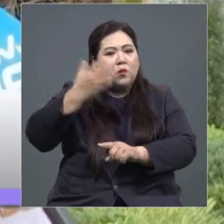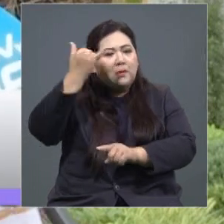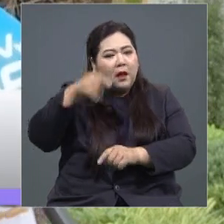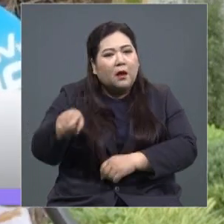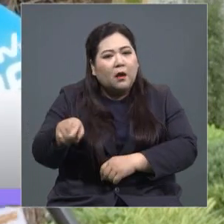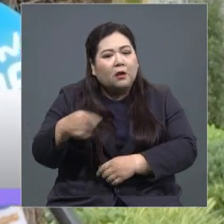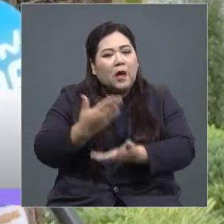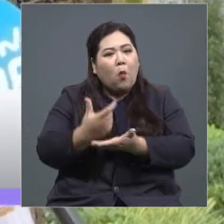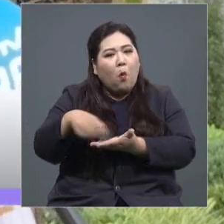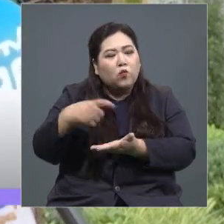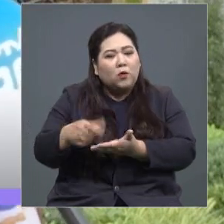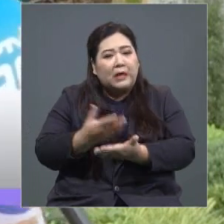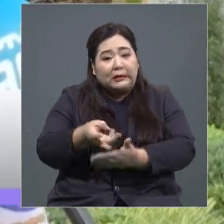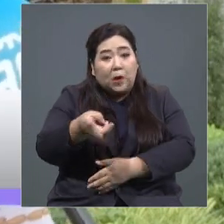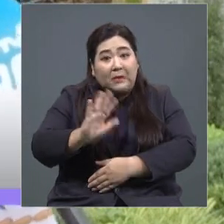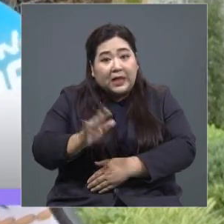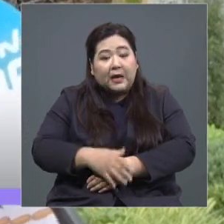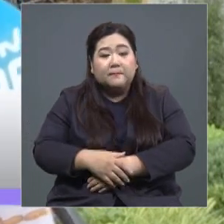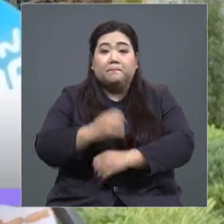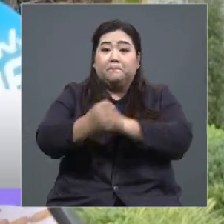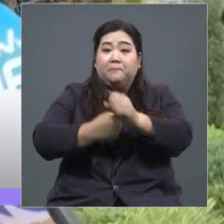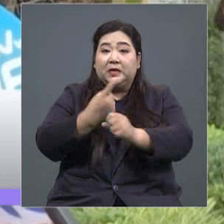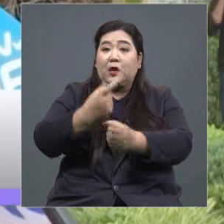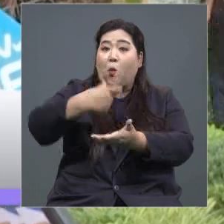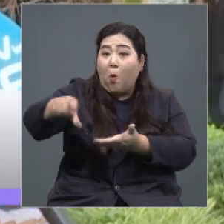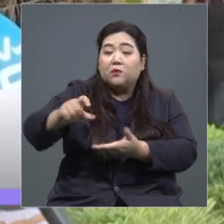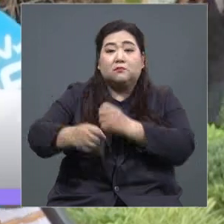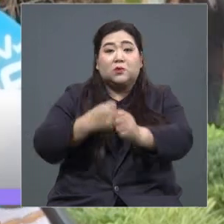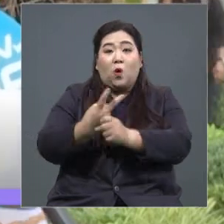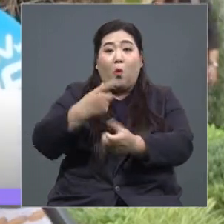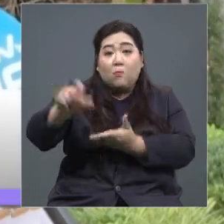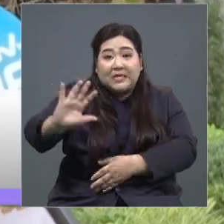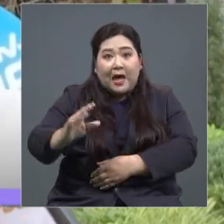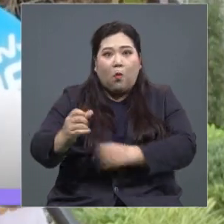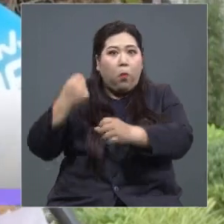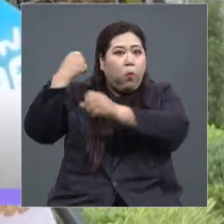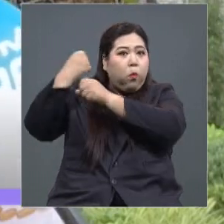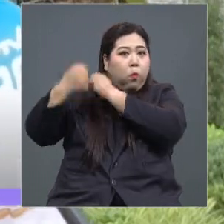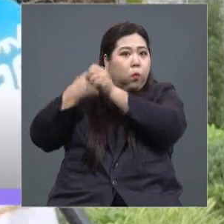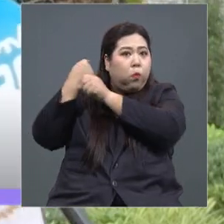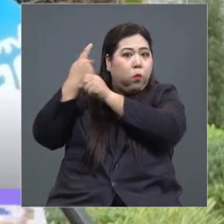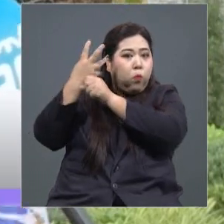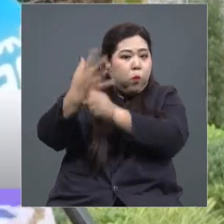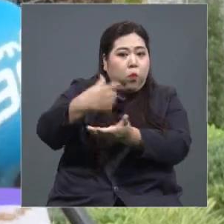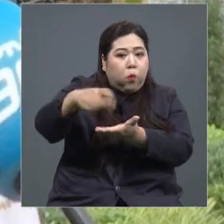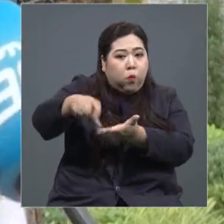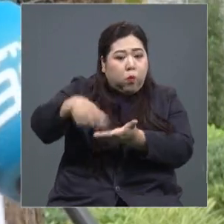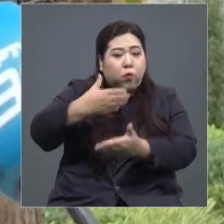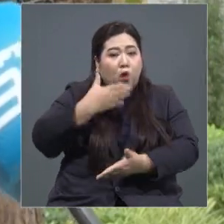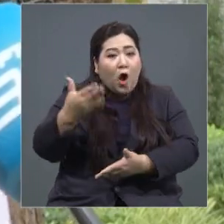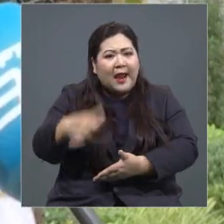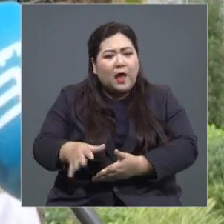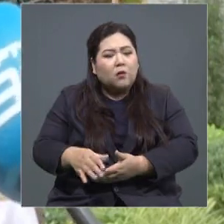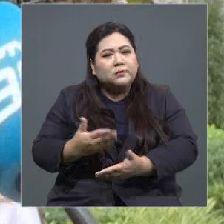อนเนี่ยไม่ได้โอนแค่ปี2ปีนะครับโอนมาหลายปีแล้วนะครับได้รับต่อเนื่องมันเป็นค่าอะไรล่ะนะ